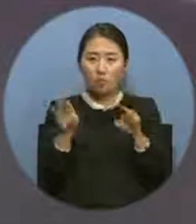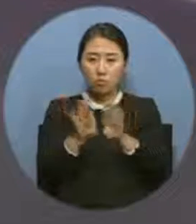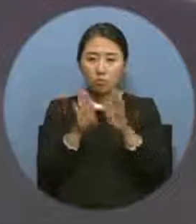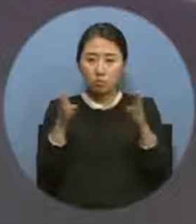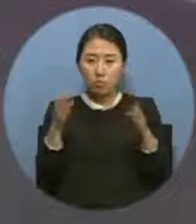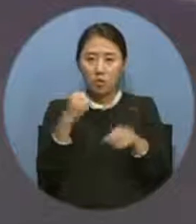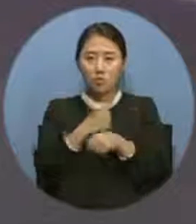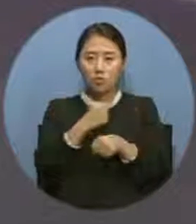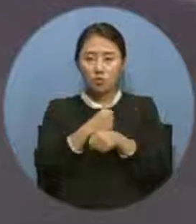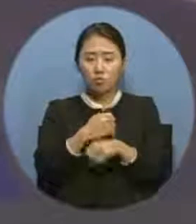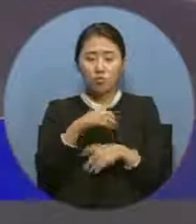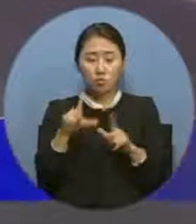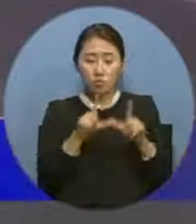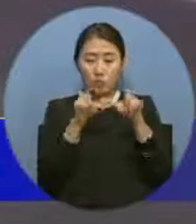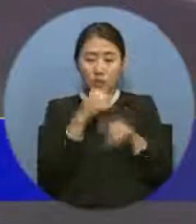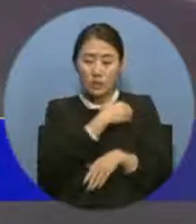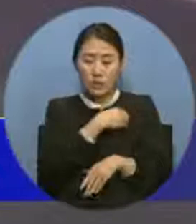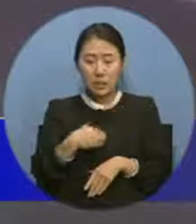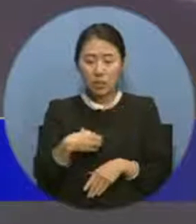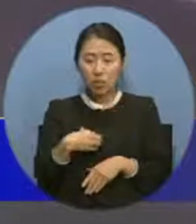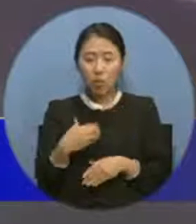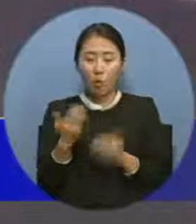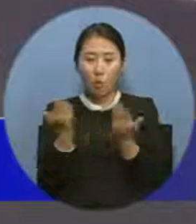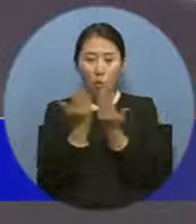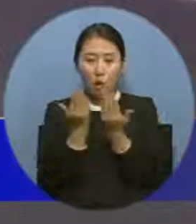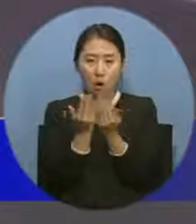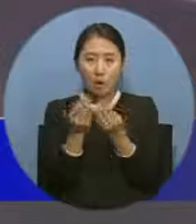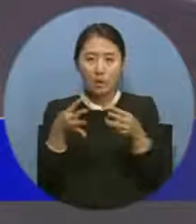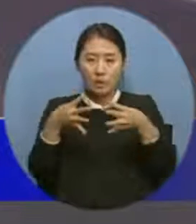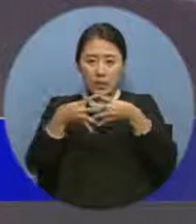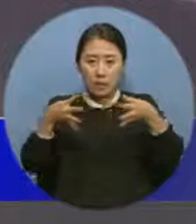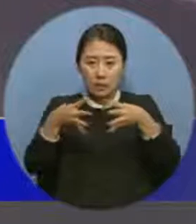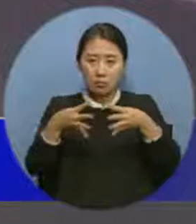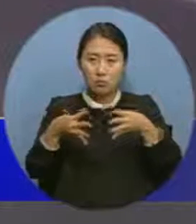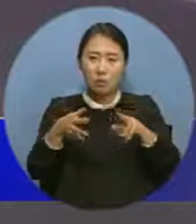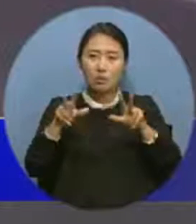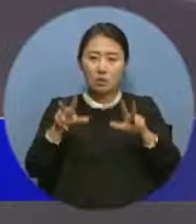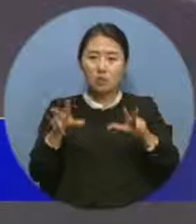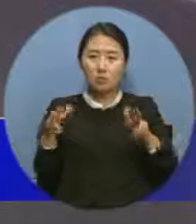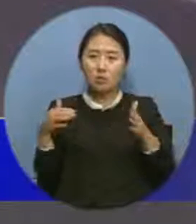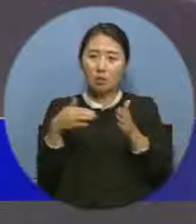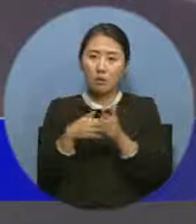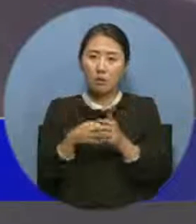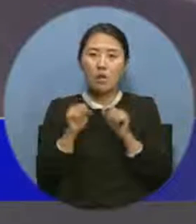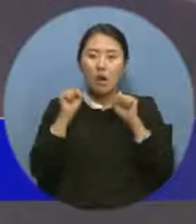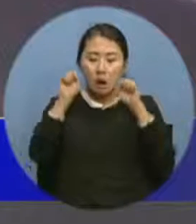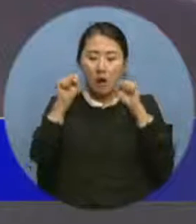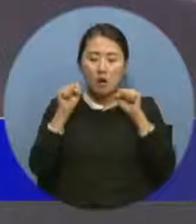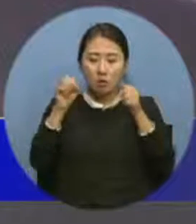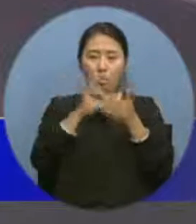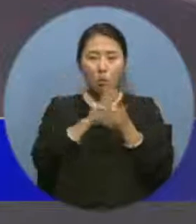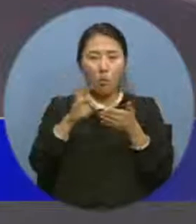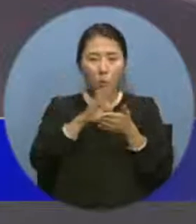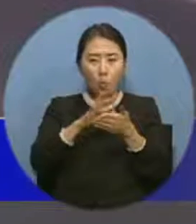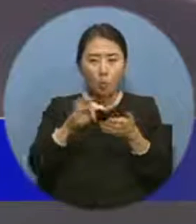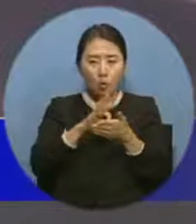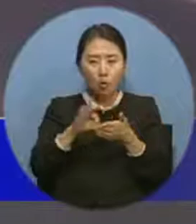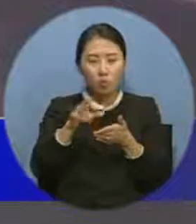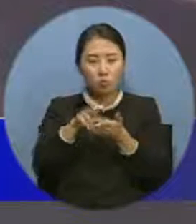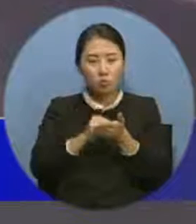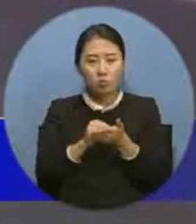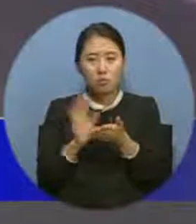웬만한 주니 센터 못지않은 4층 규모 온대요 그런데 당시나 지금이나 헬스장 말고는 시설 활용 면에서 나아진 점이